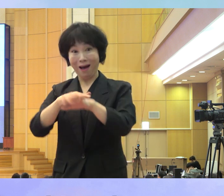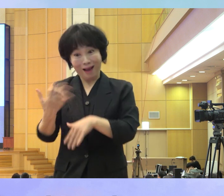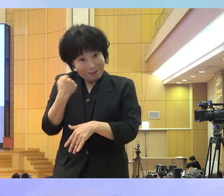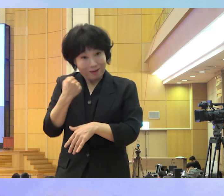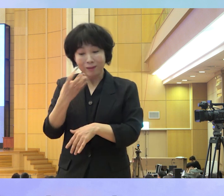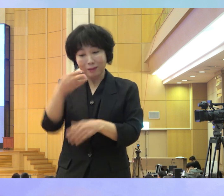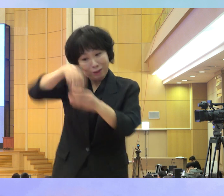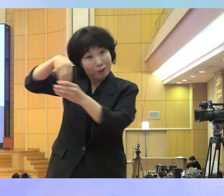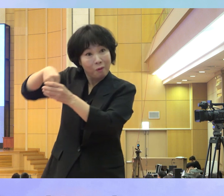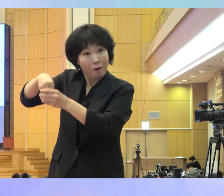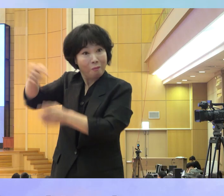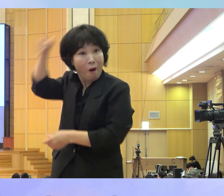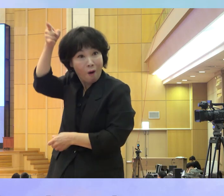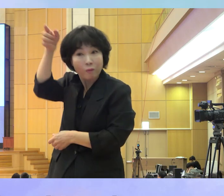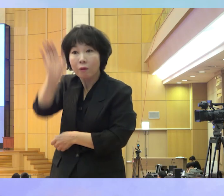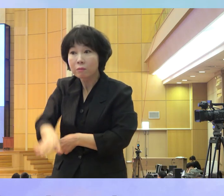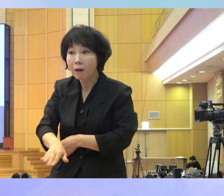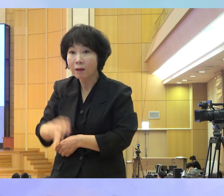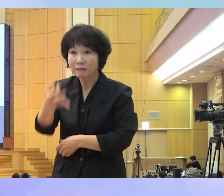그렇잖아요.